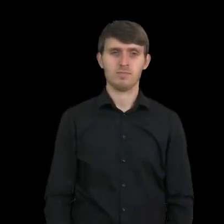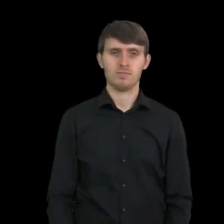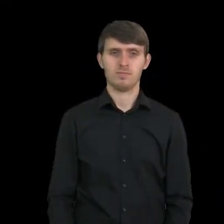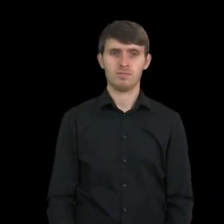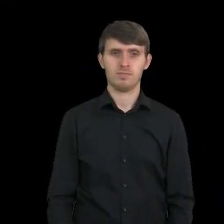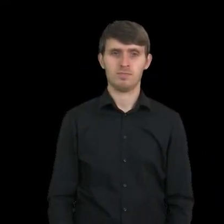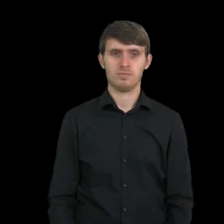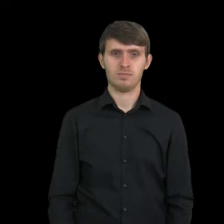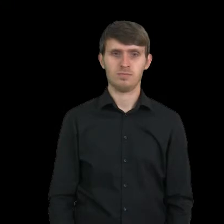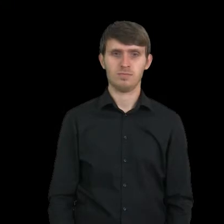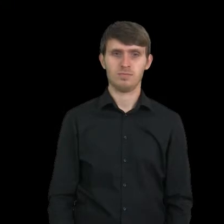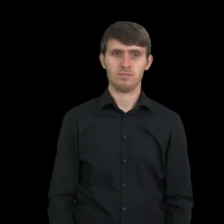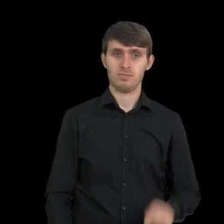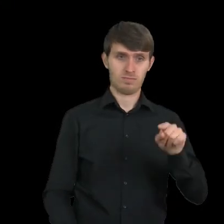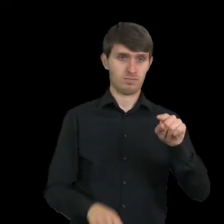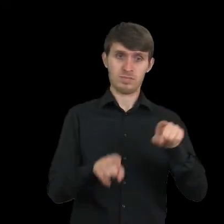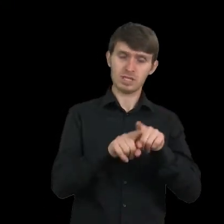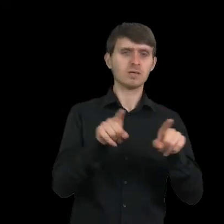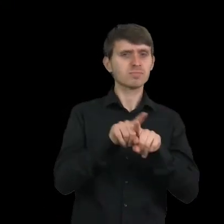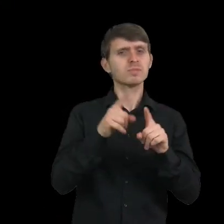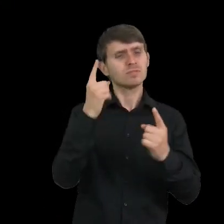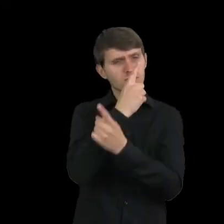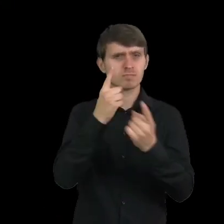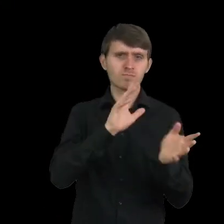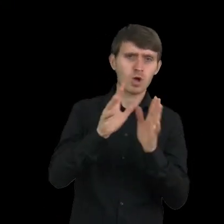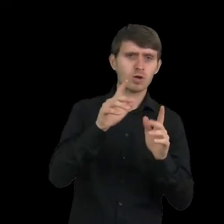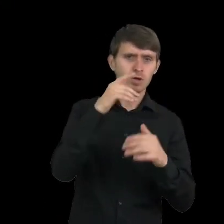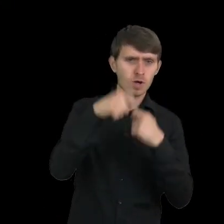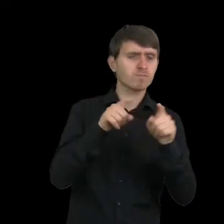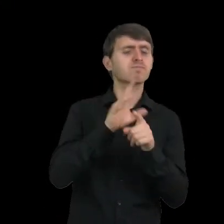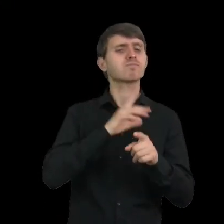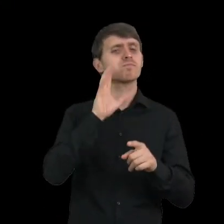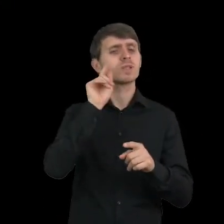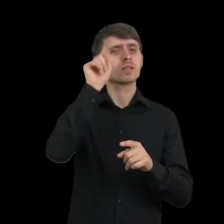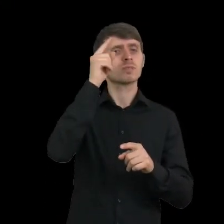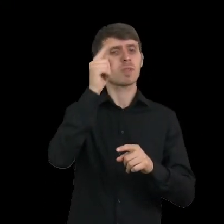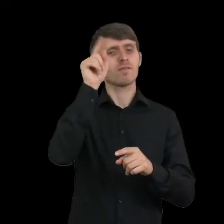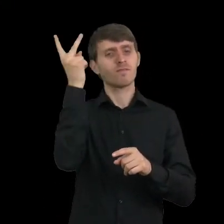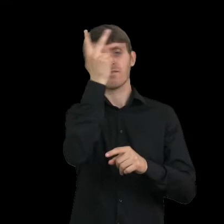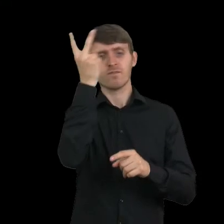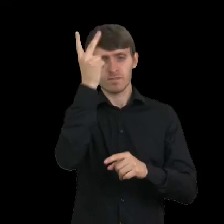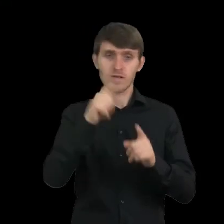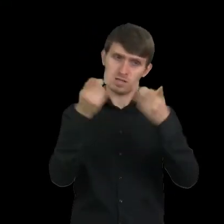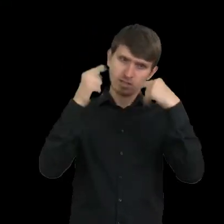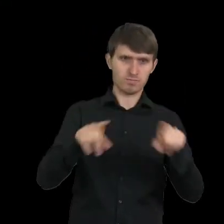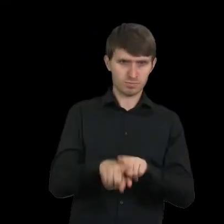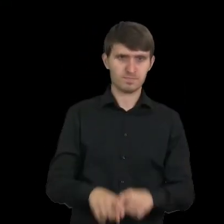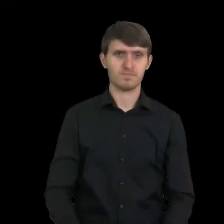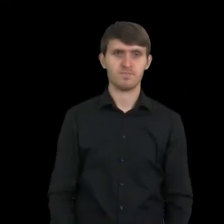o kącie, który znajduje się tutaj. W taki sam sposób, jak pomyśleliśmy o tych dwóch poprzednich kątach. Czyli popatrzmy. Kąt